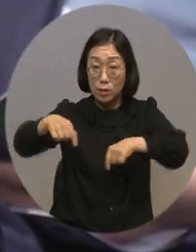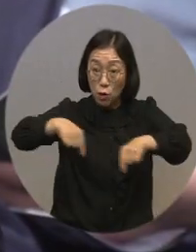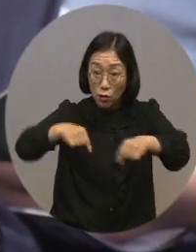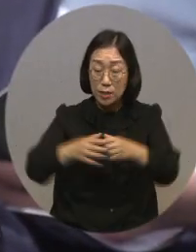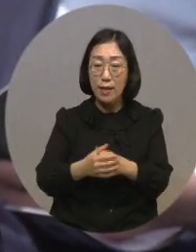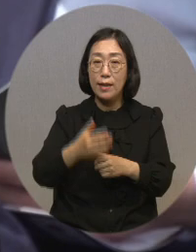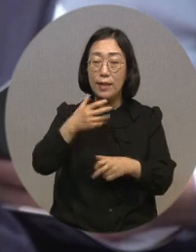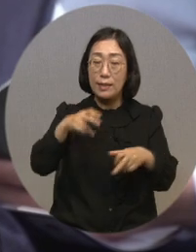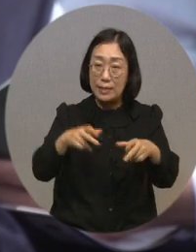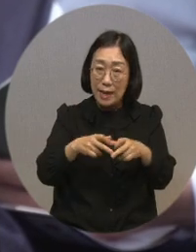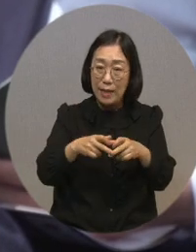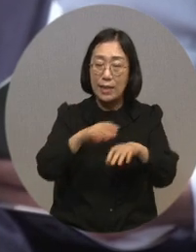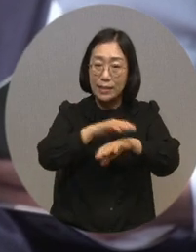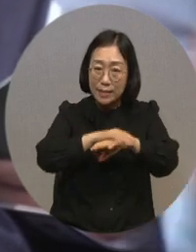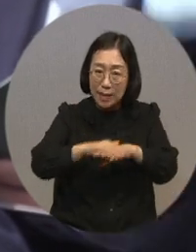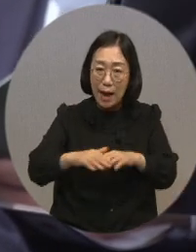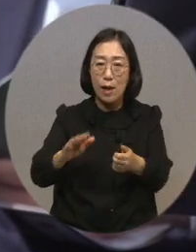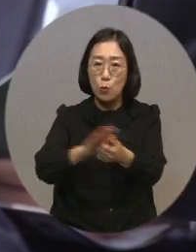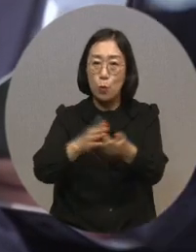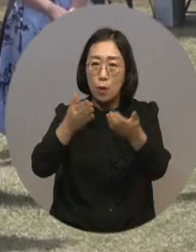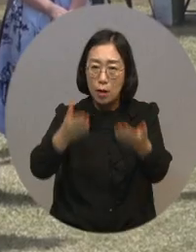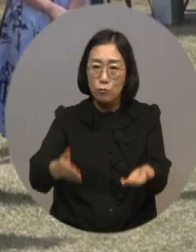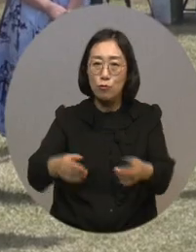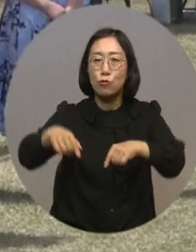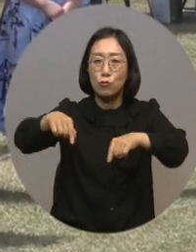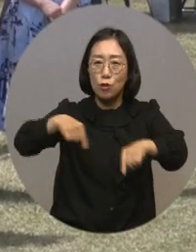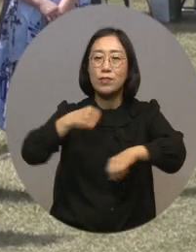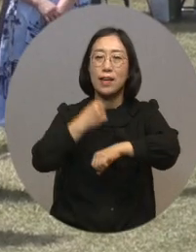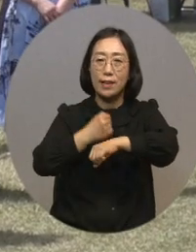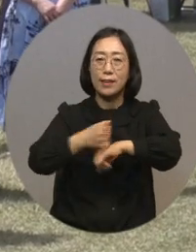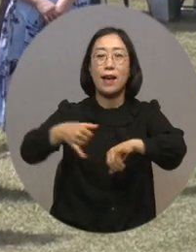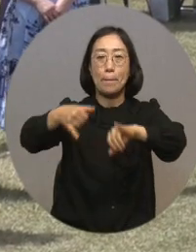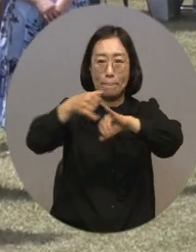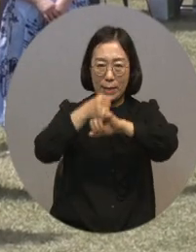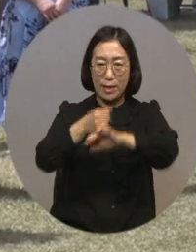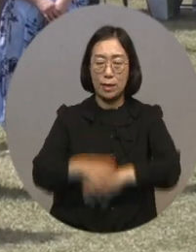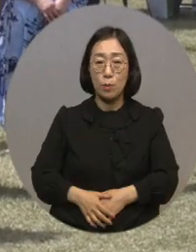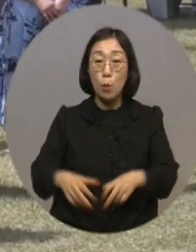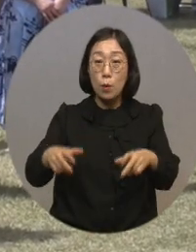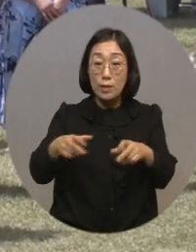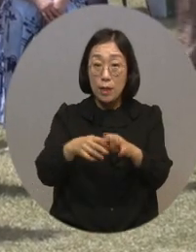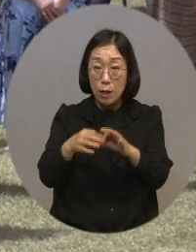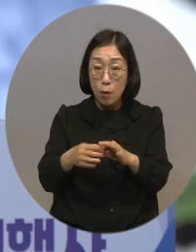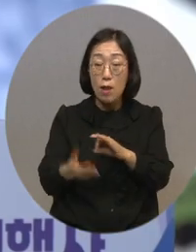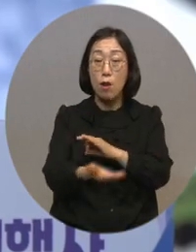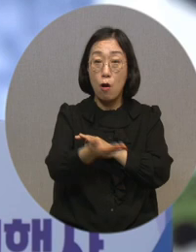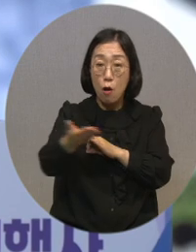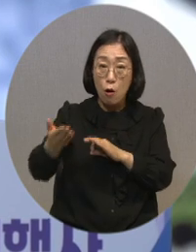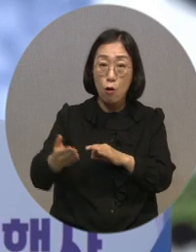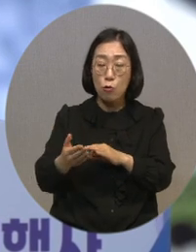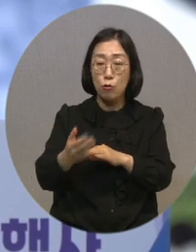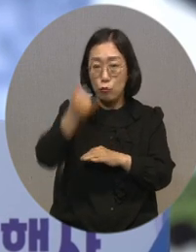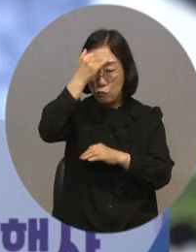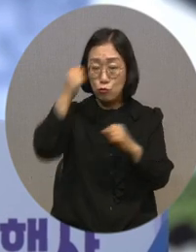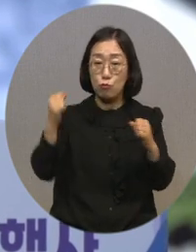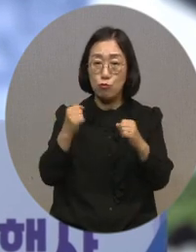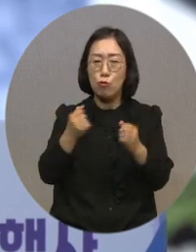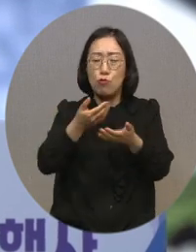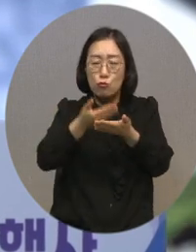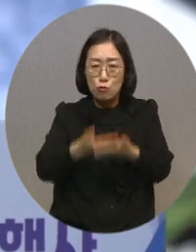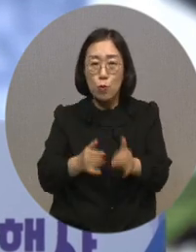장애인 복지 패러다임을 선도해 나가겠다고 밝혔습니다. 또한 장애인분들이 충청북도의 소중한